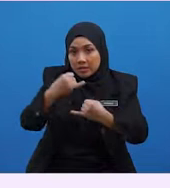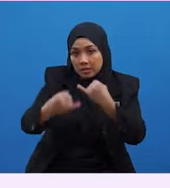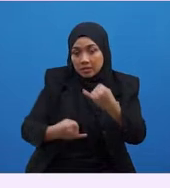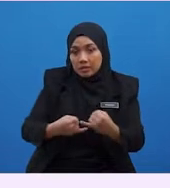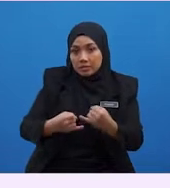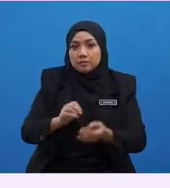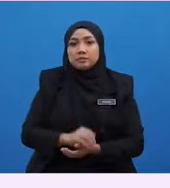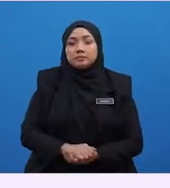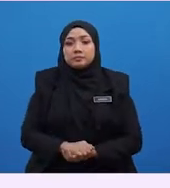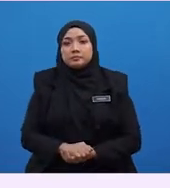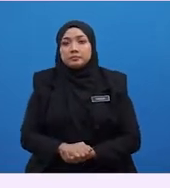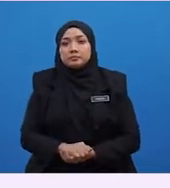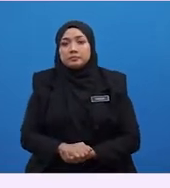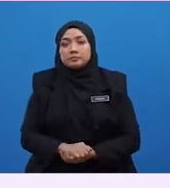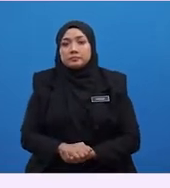pangkalan data.